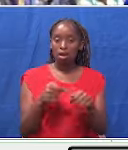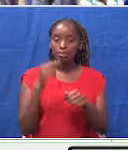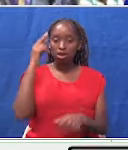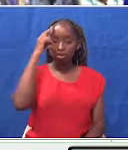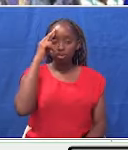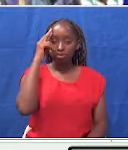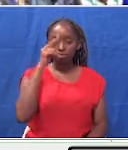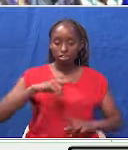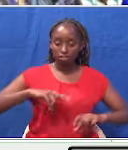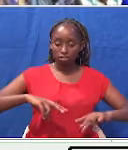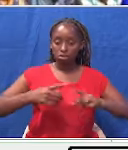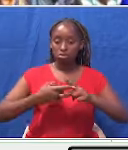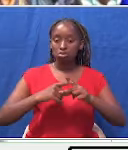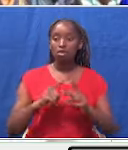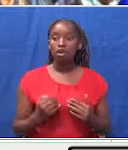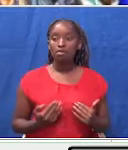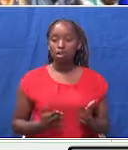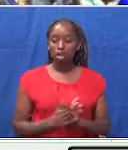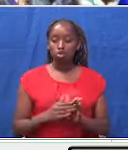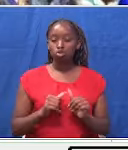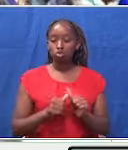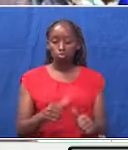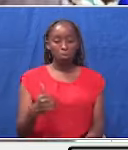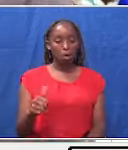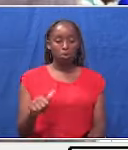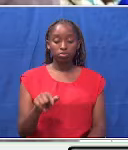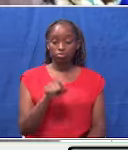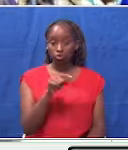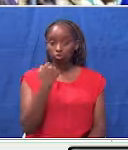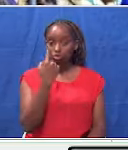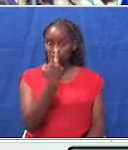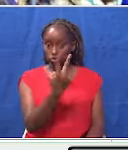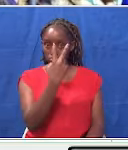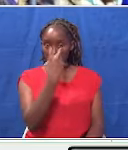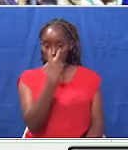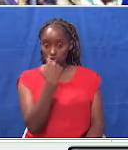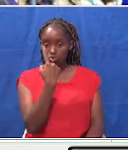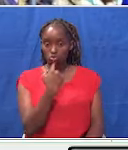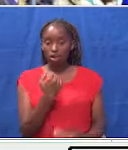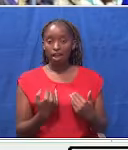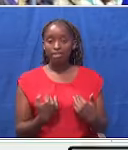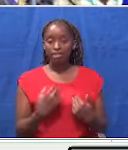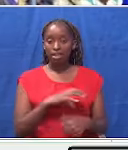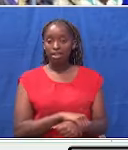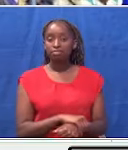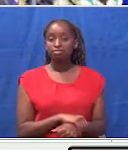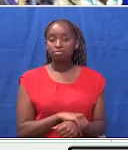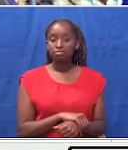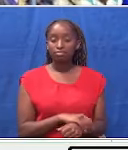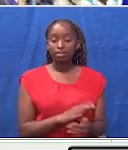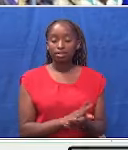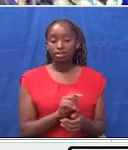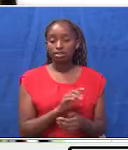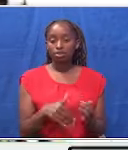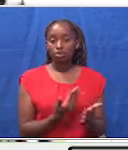ile investigation iliendelea na bado inaendelea. Wale suspects wawili walinapata kunaswa na mambo hayo